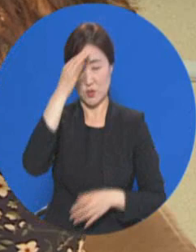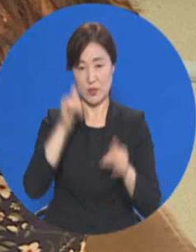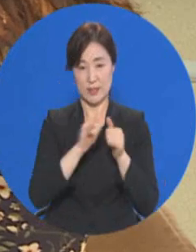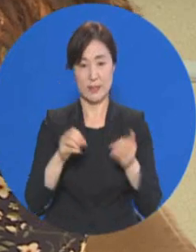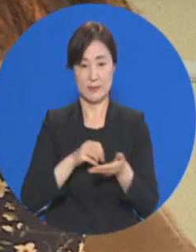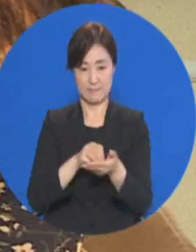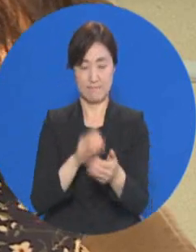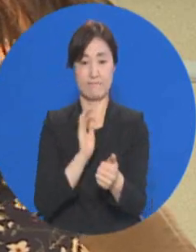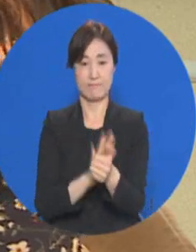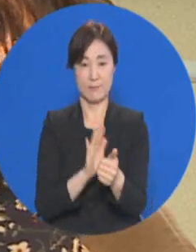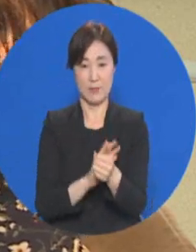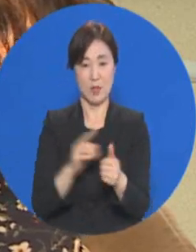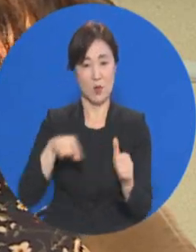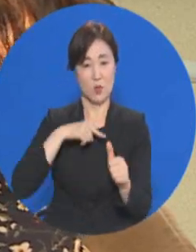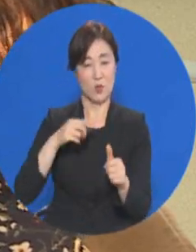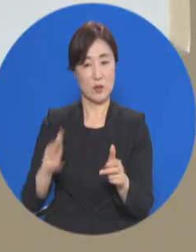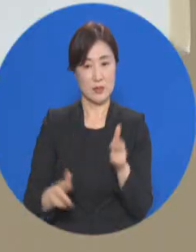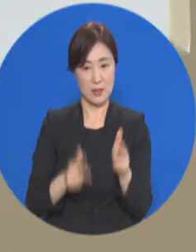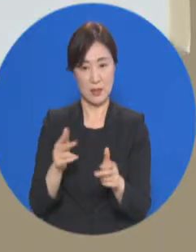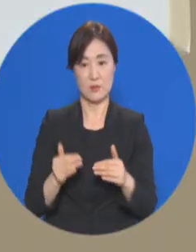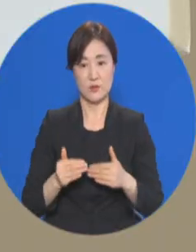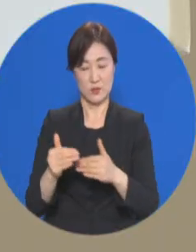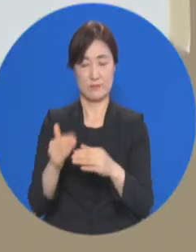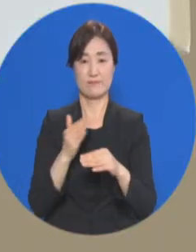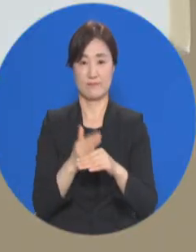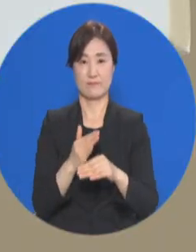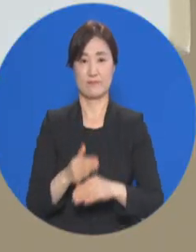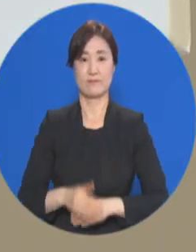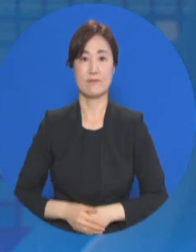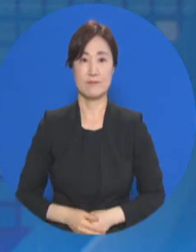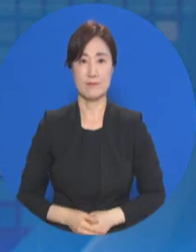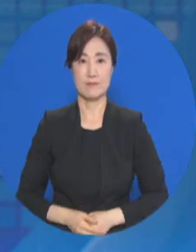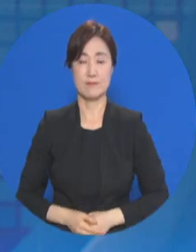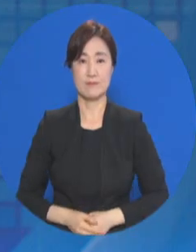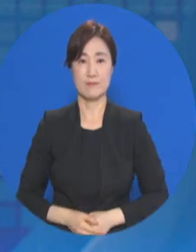사업과 예술인 교육 사업 등을 추진하고 있습니다.